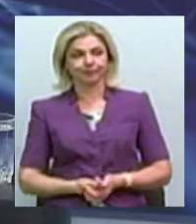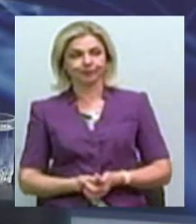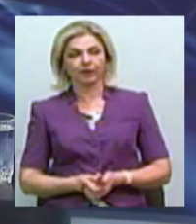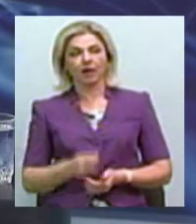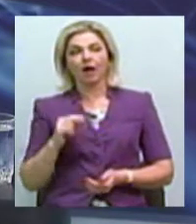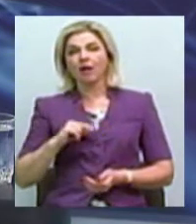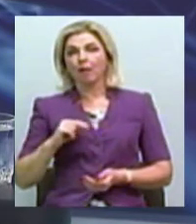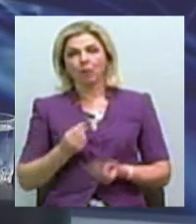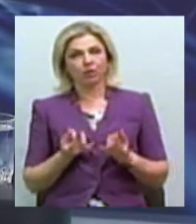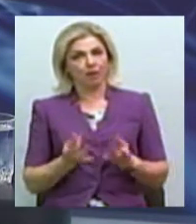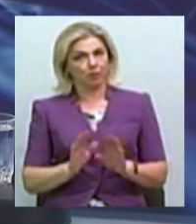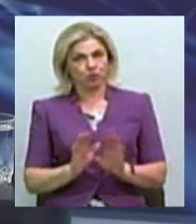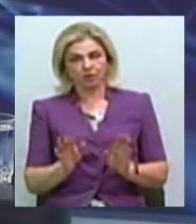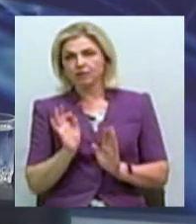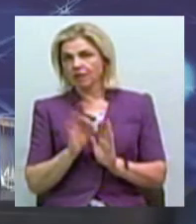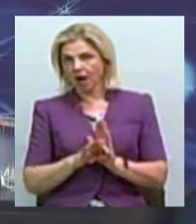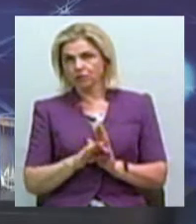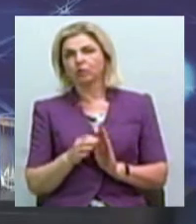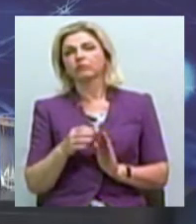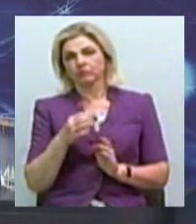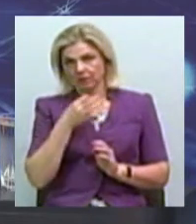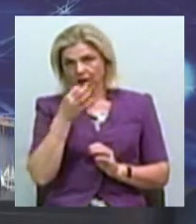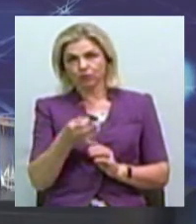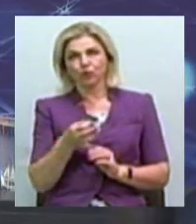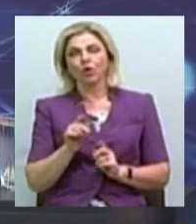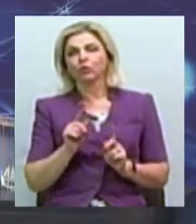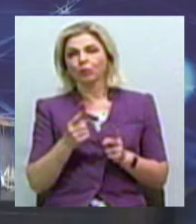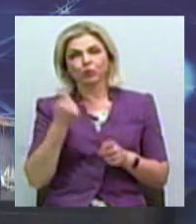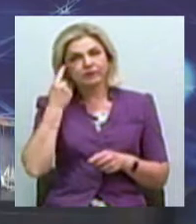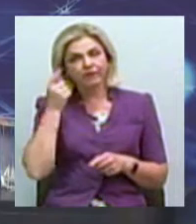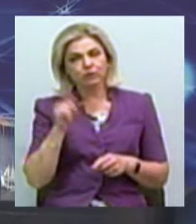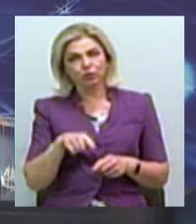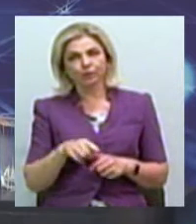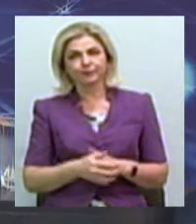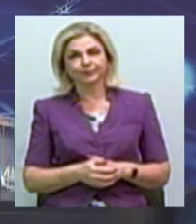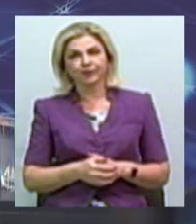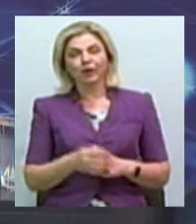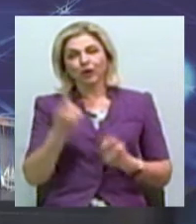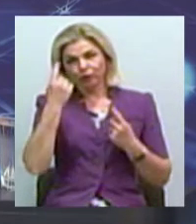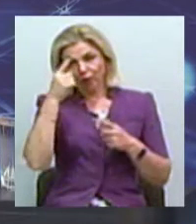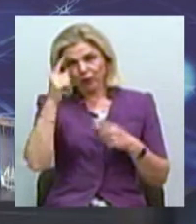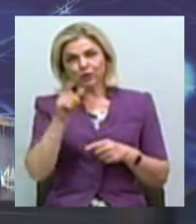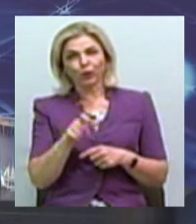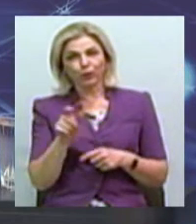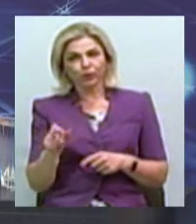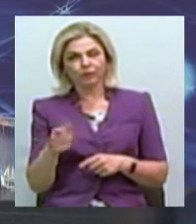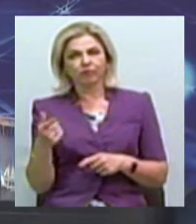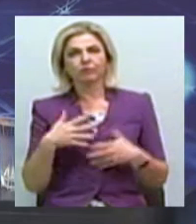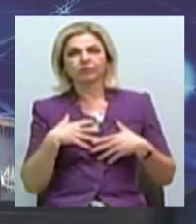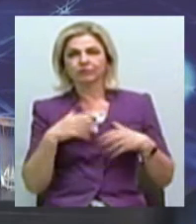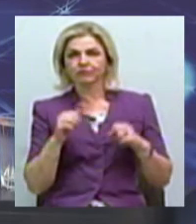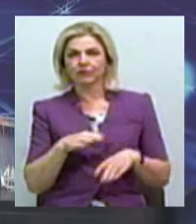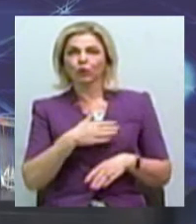Робота була непроста, я одразу зазначу, тому що, звісно, творчі люди, вони вкладають душу,